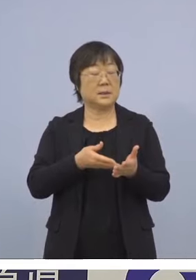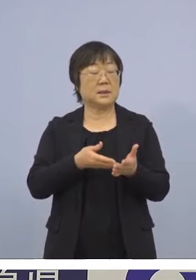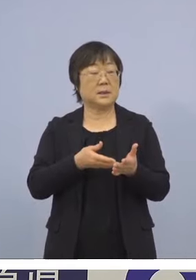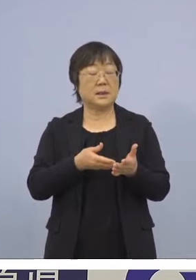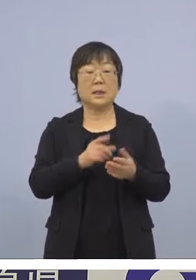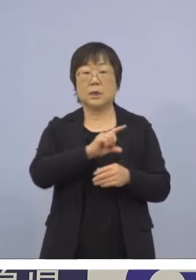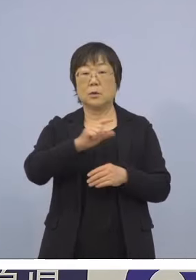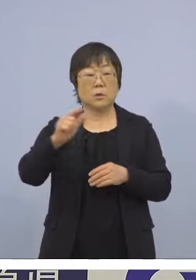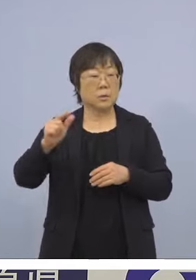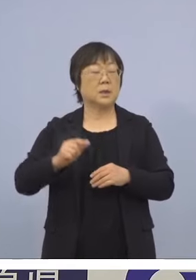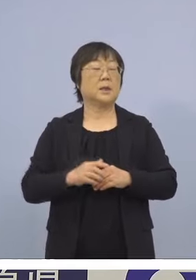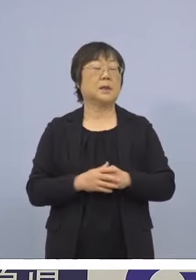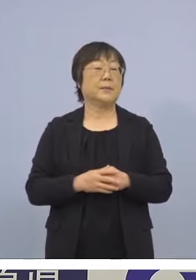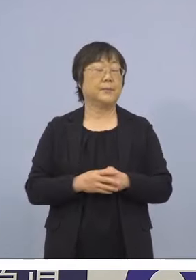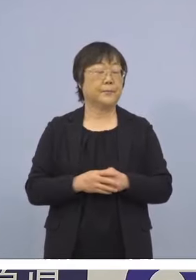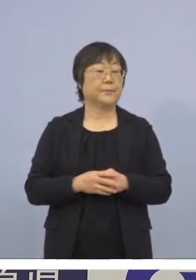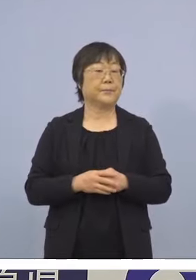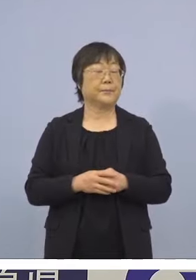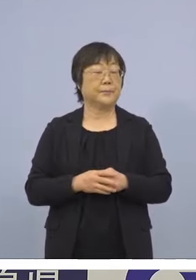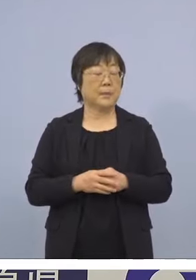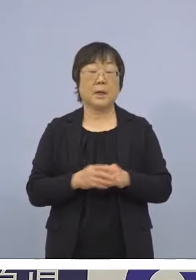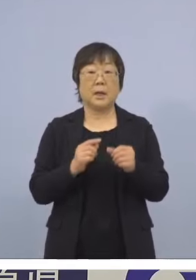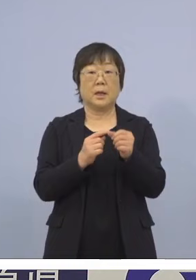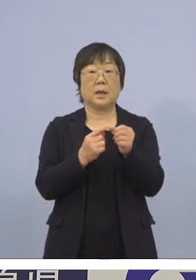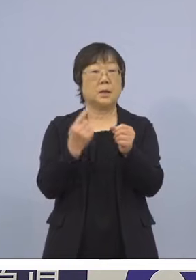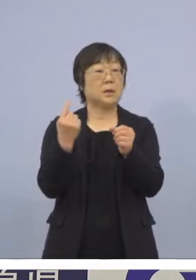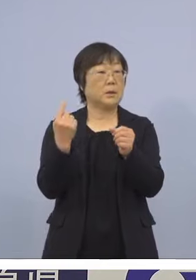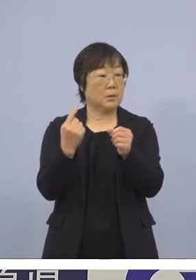いろんな去年